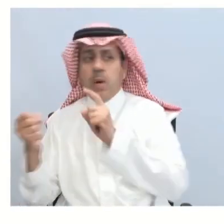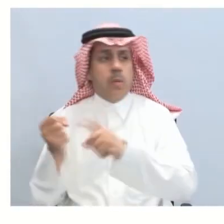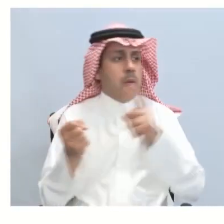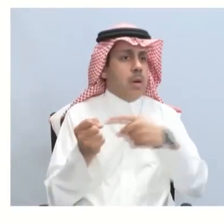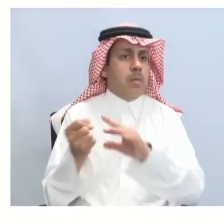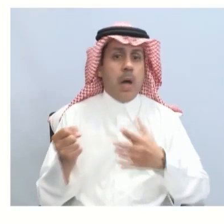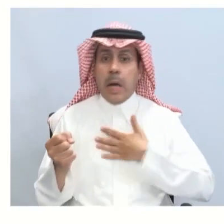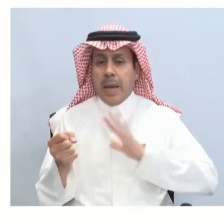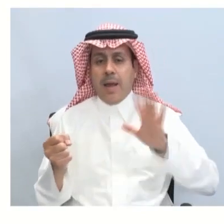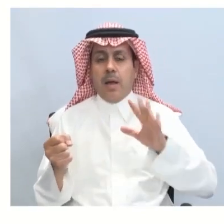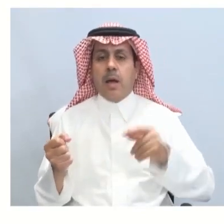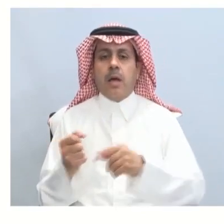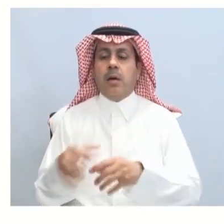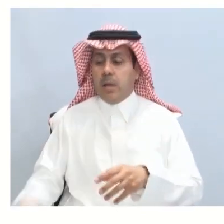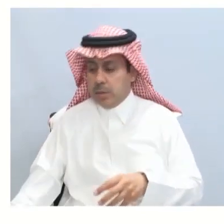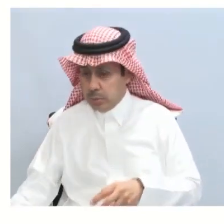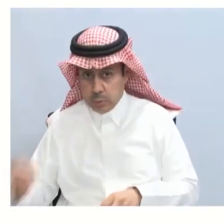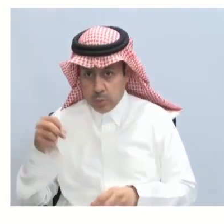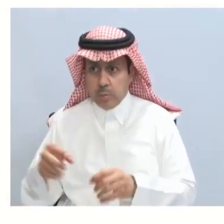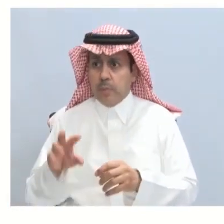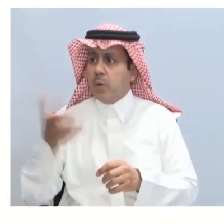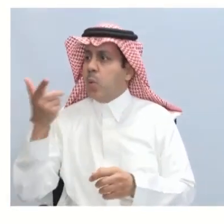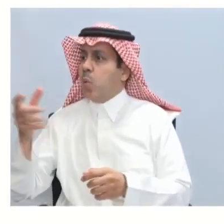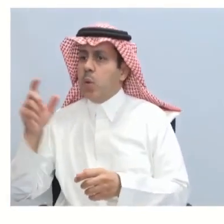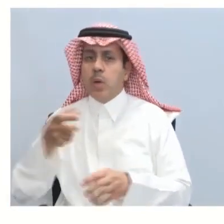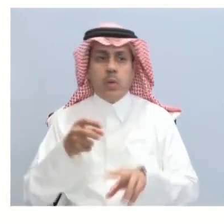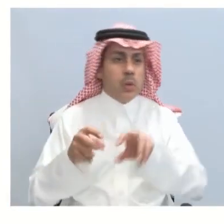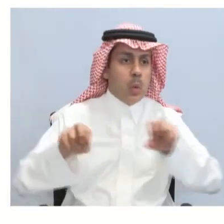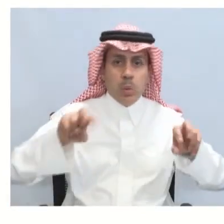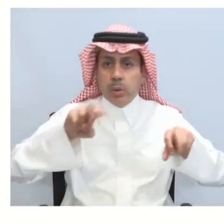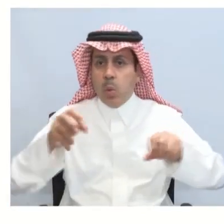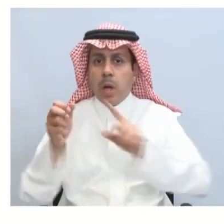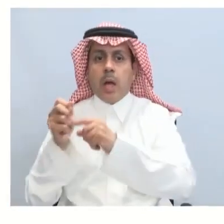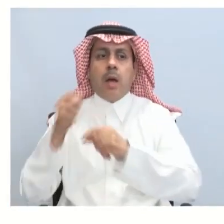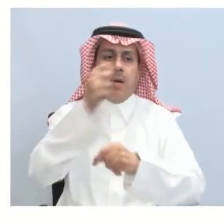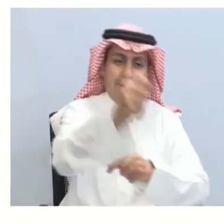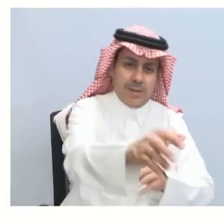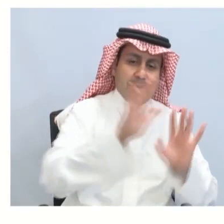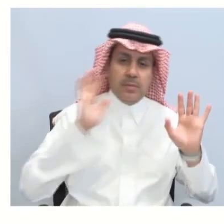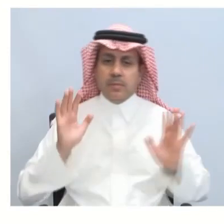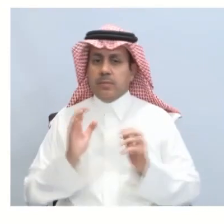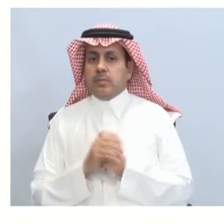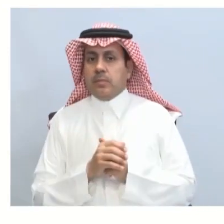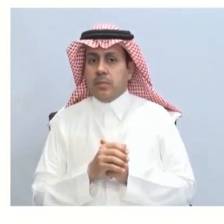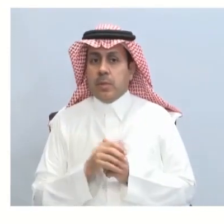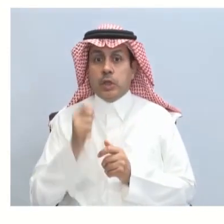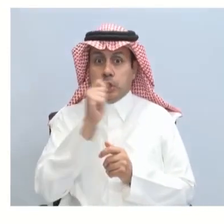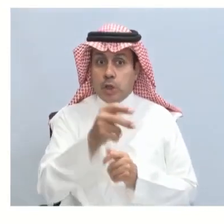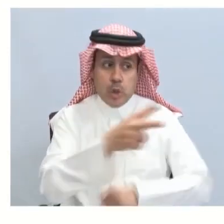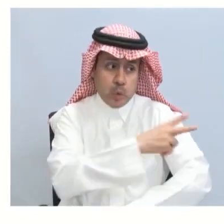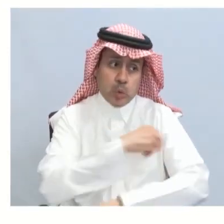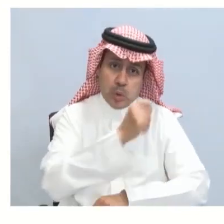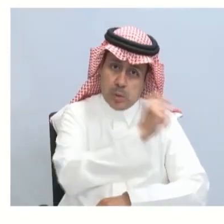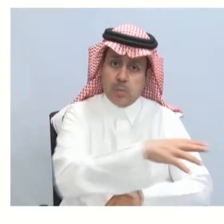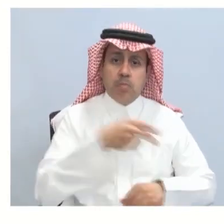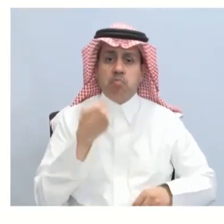ابدا فاذا وجد واذا وجد صاحبها صاحب اللقطه والا فانه يسلمها للجهات